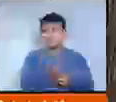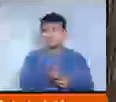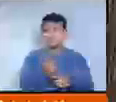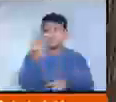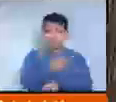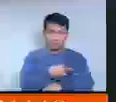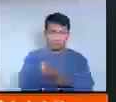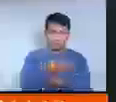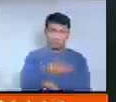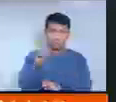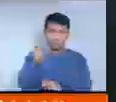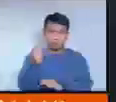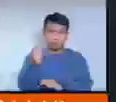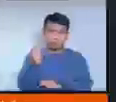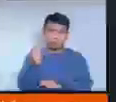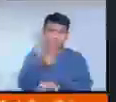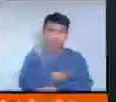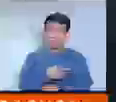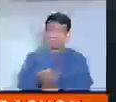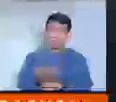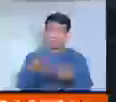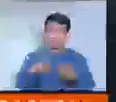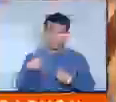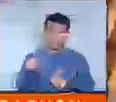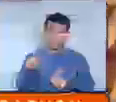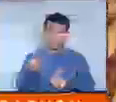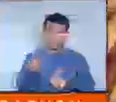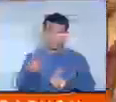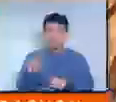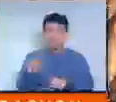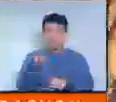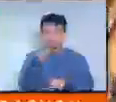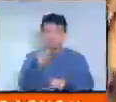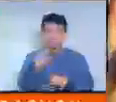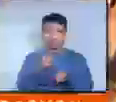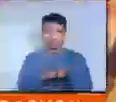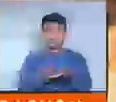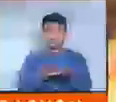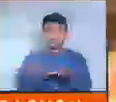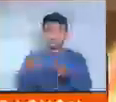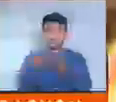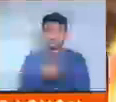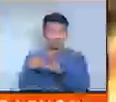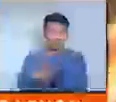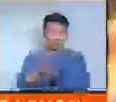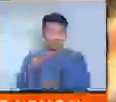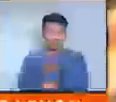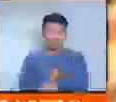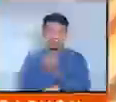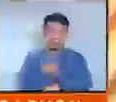araw bago ang 10th anibersaryo ng massacre, inamin ni Takungan na hindi pa rin niya kayang patawarin ang mga pumatay sa kanyang mga